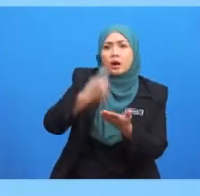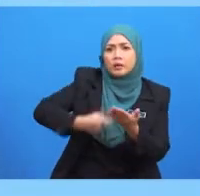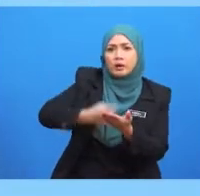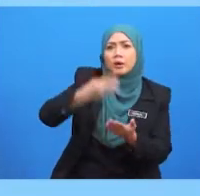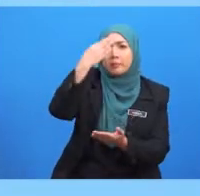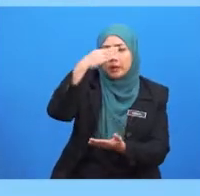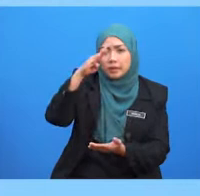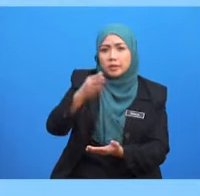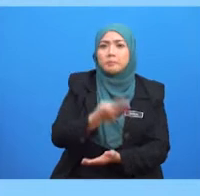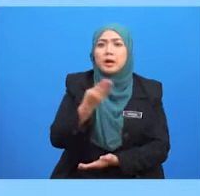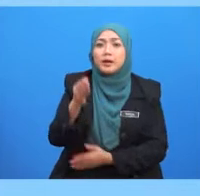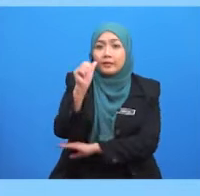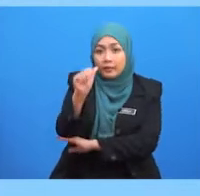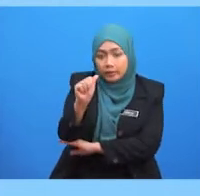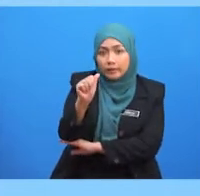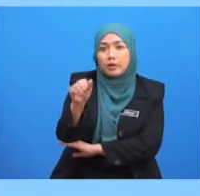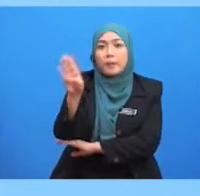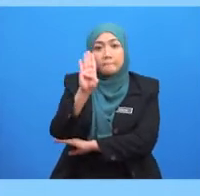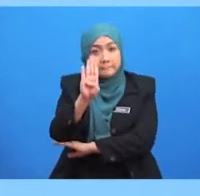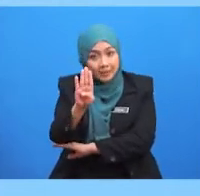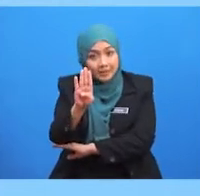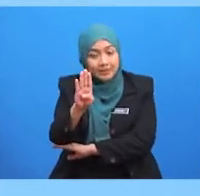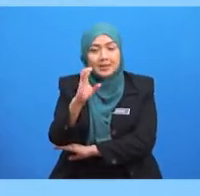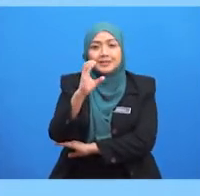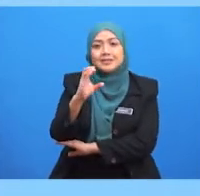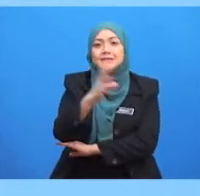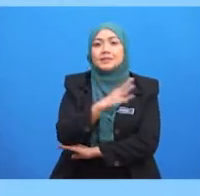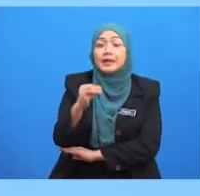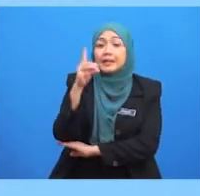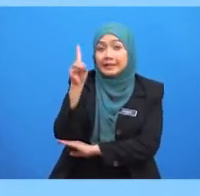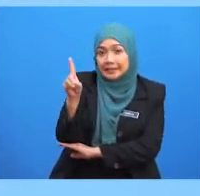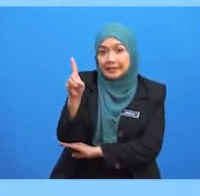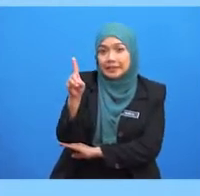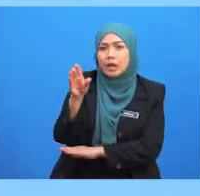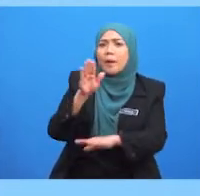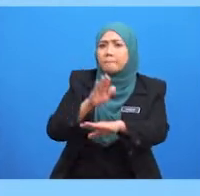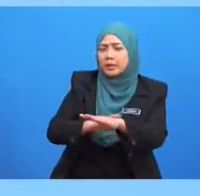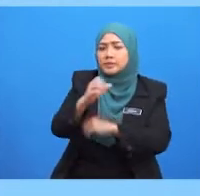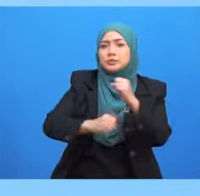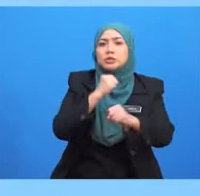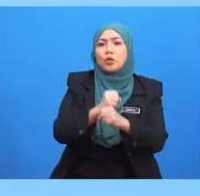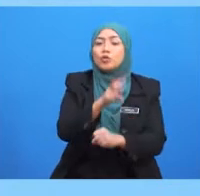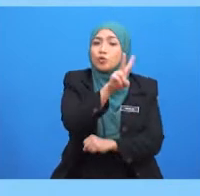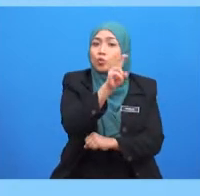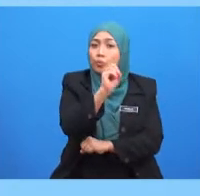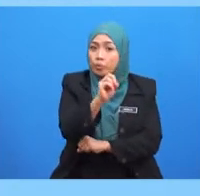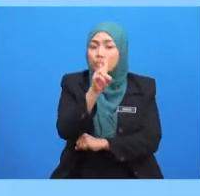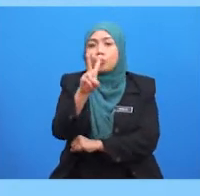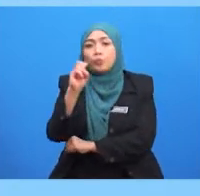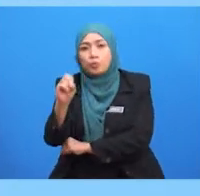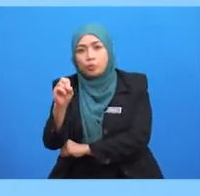bahan kimia yg b c dan d pada tahun